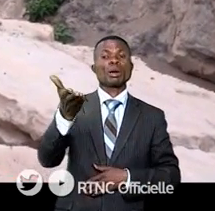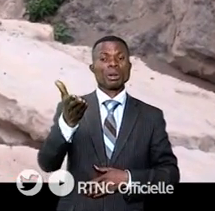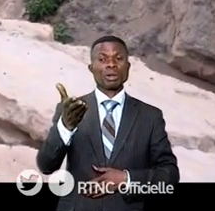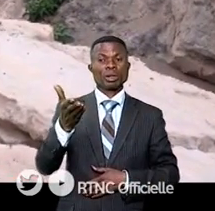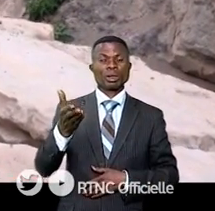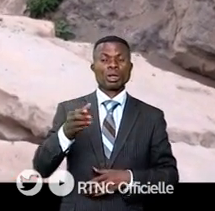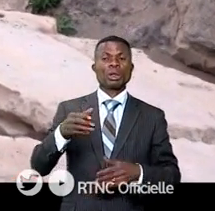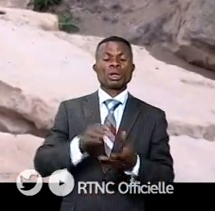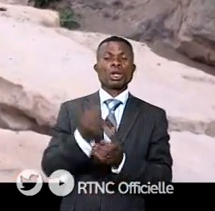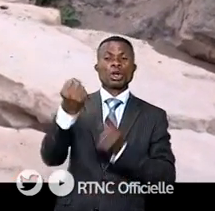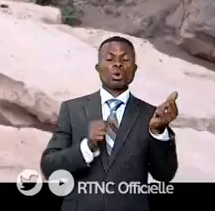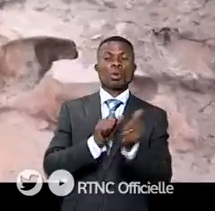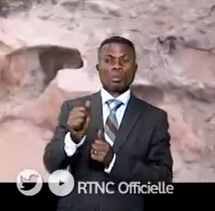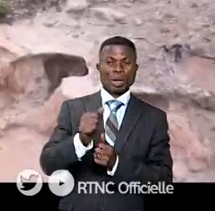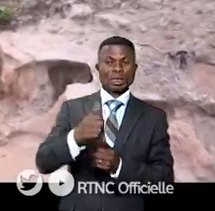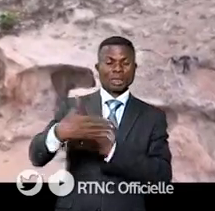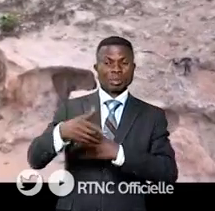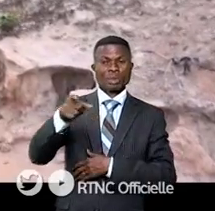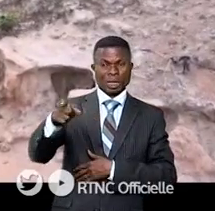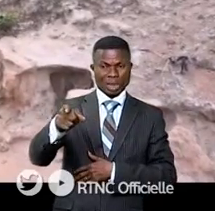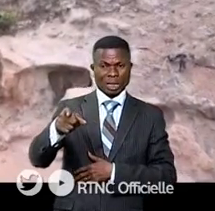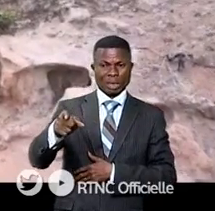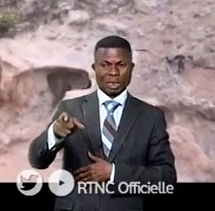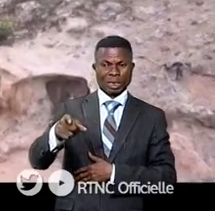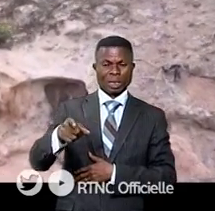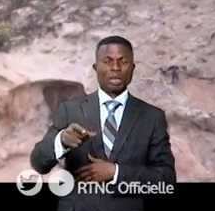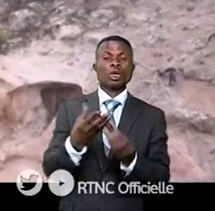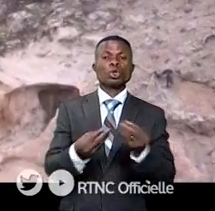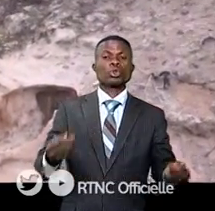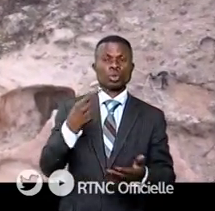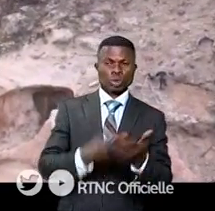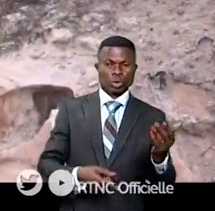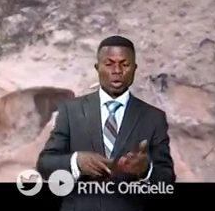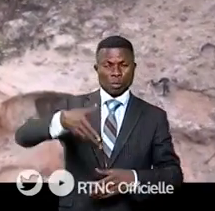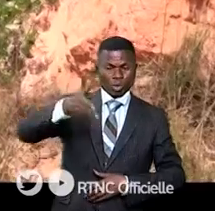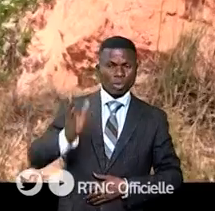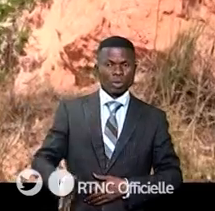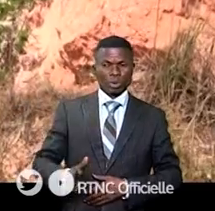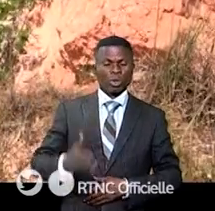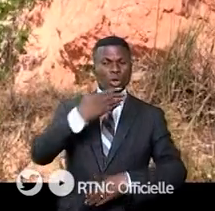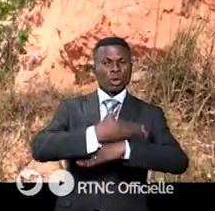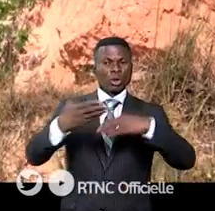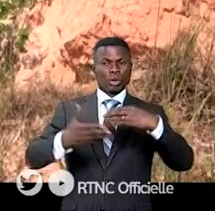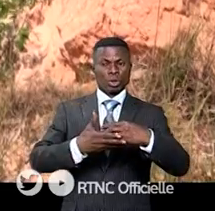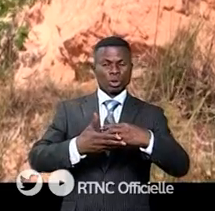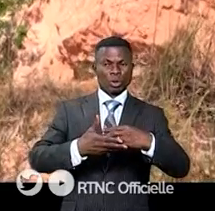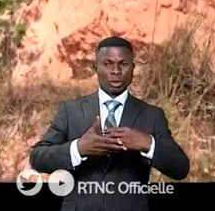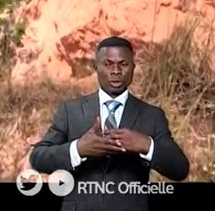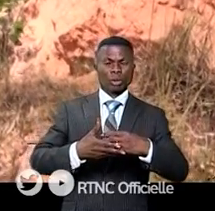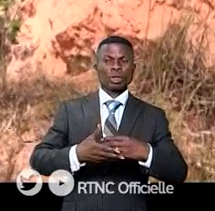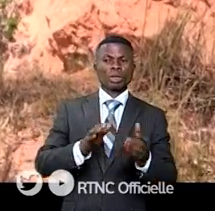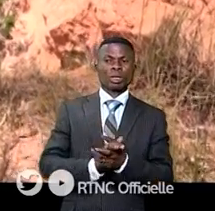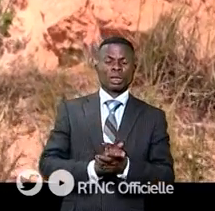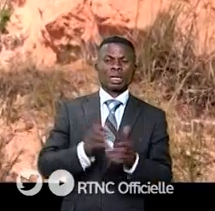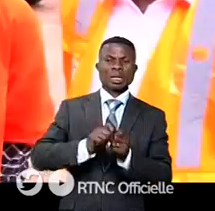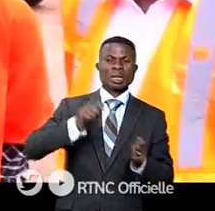les automobilistes passent sur la partie de la chaussée restante. La solution pour les spécialistes, c'est la construction d'une variante longue de